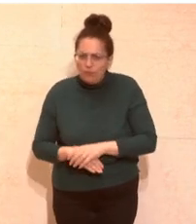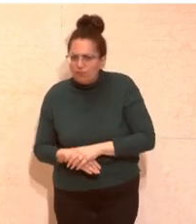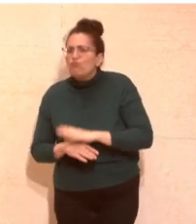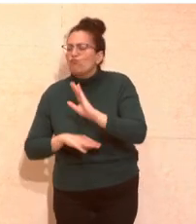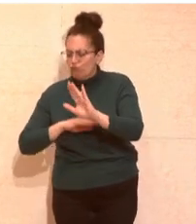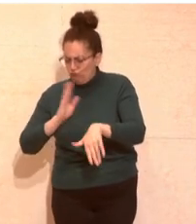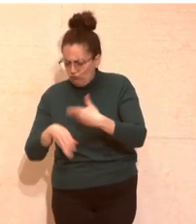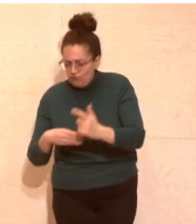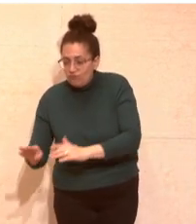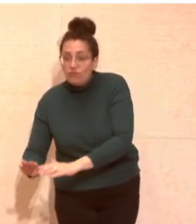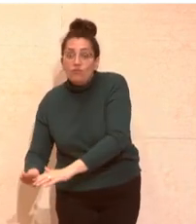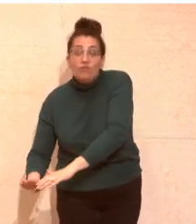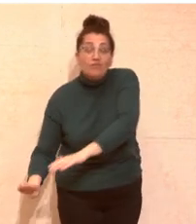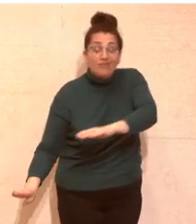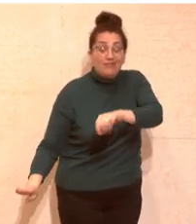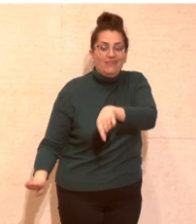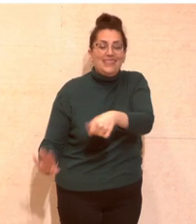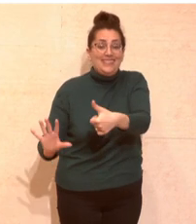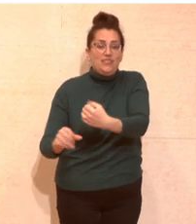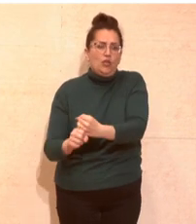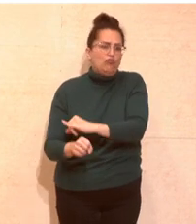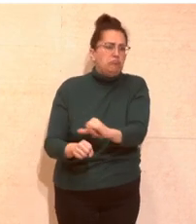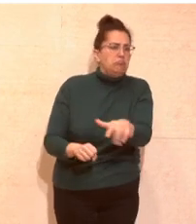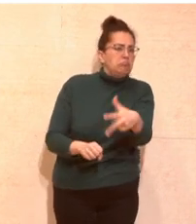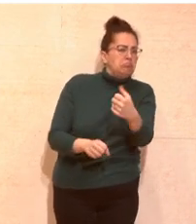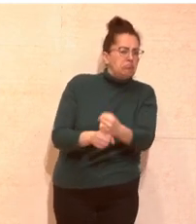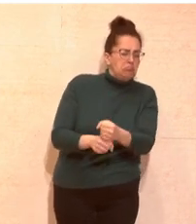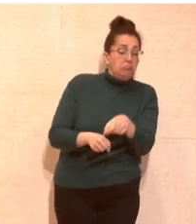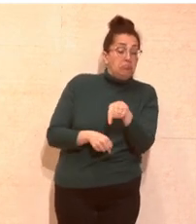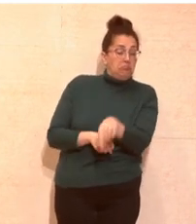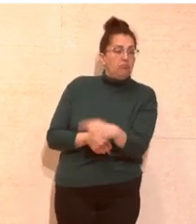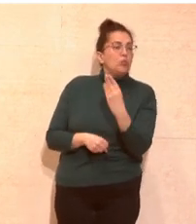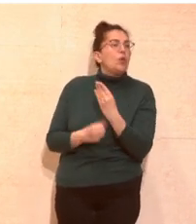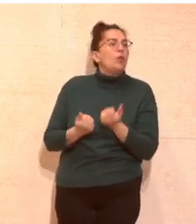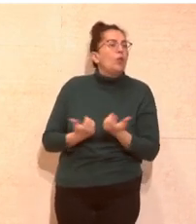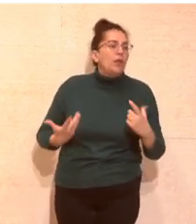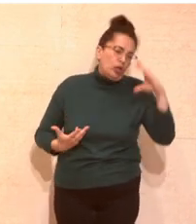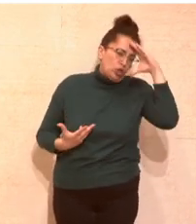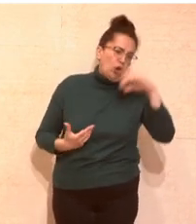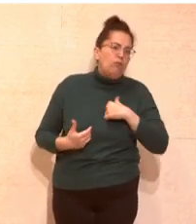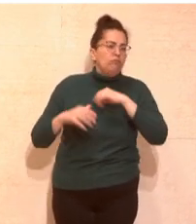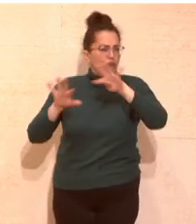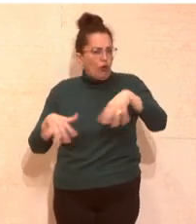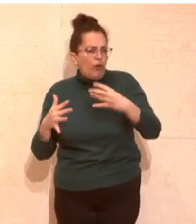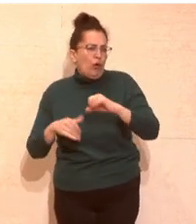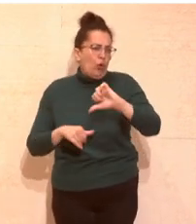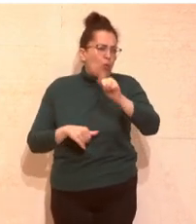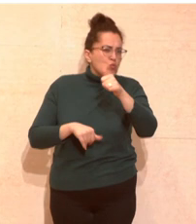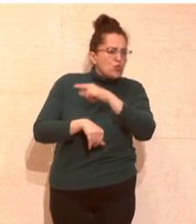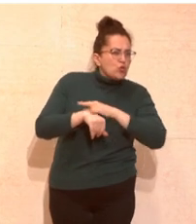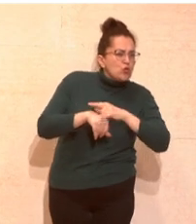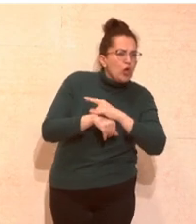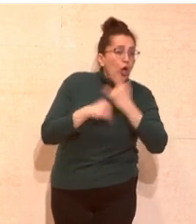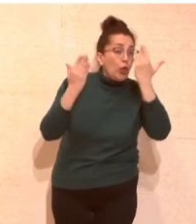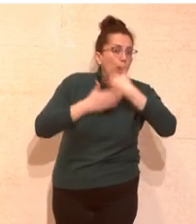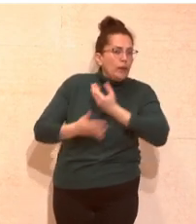plus tard, vers 6-13 ans, on va avoir besoin de 9 à 11 heures par nuit. Et